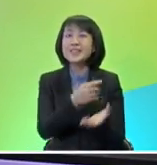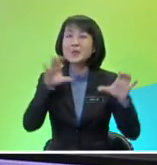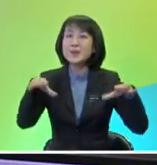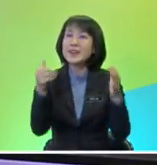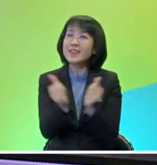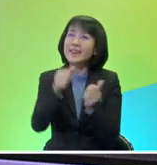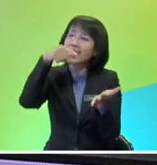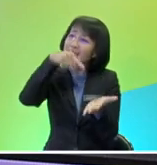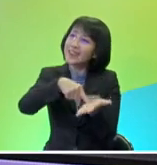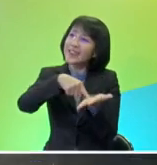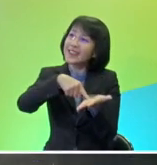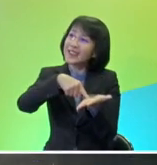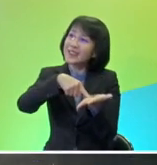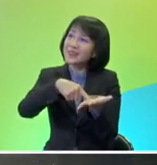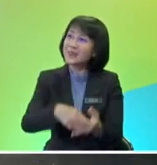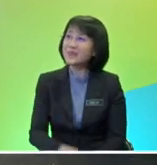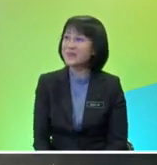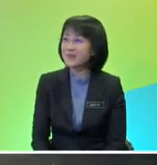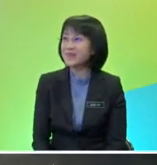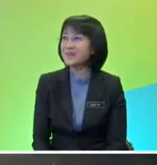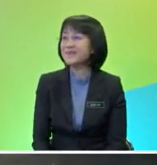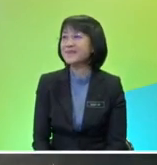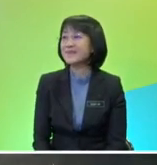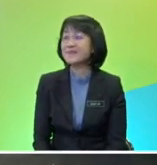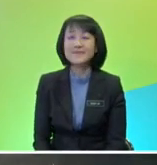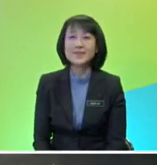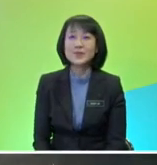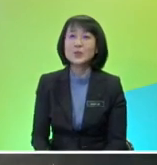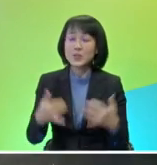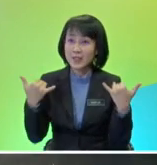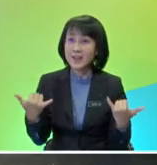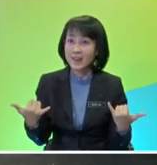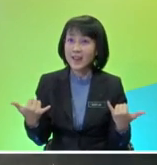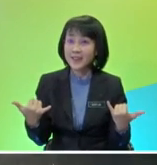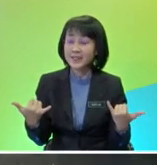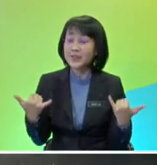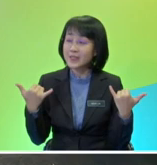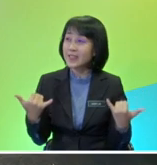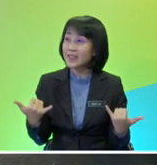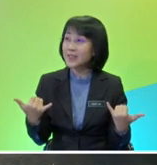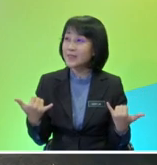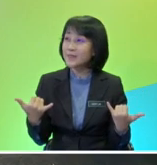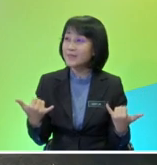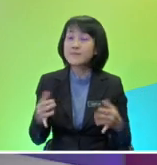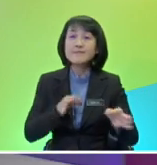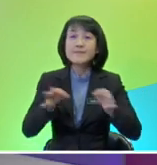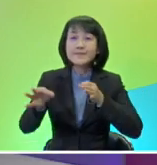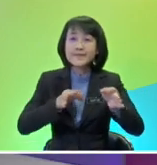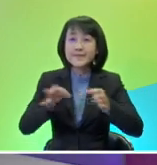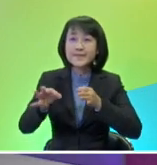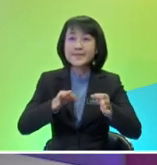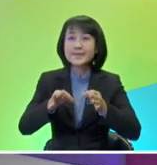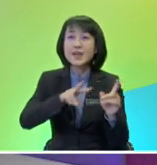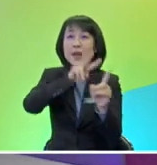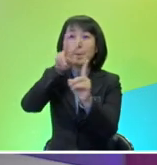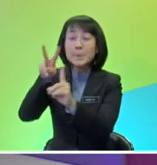cikgu? Okey, baiklah, Akmal. Sebenarnya, untuk segmen seterusnya, segmen pada kali ini, saya nak menerangkan tentang